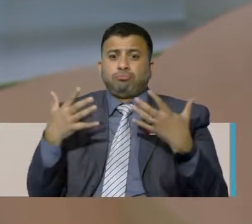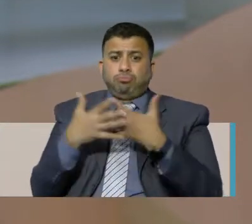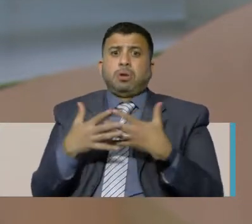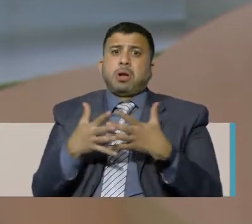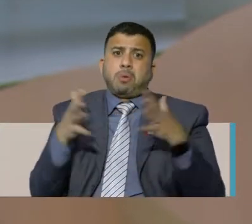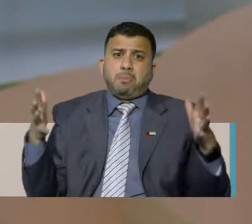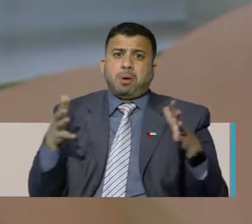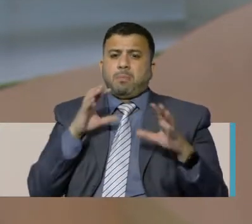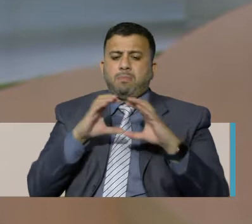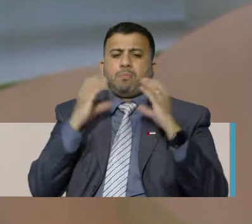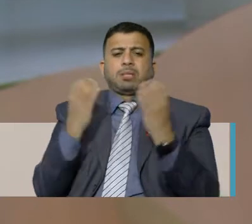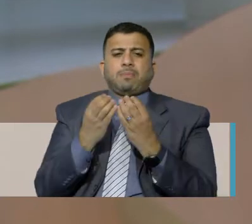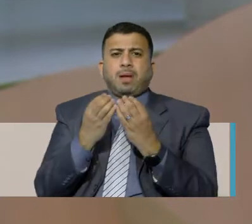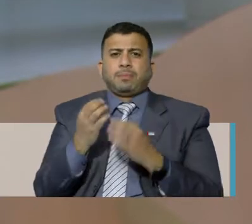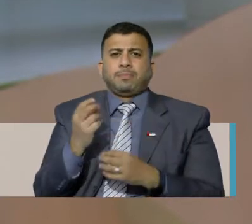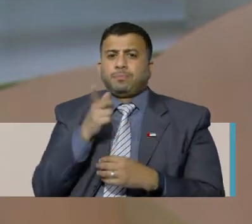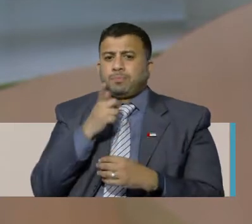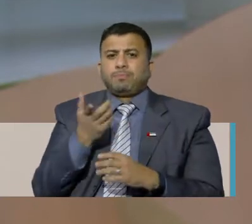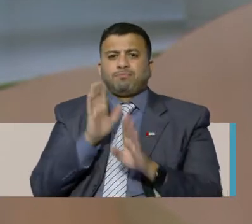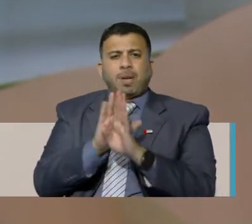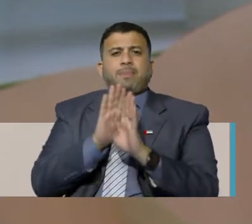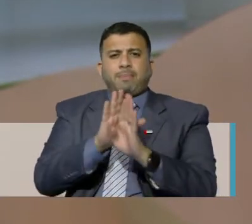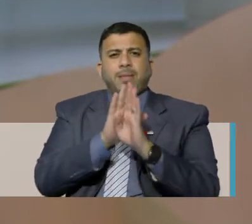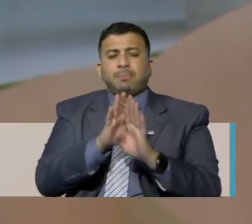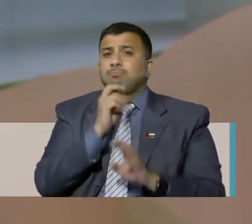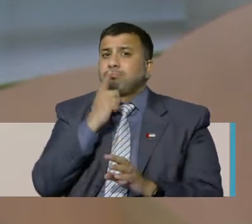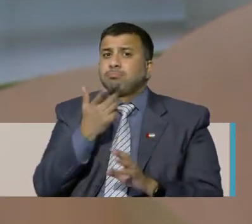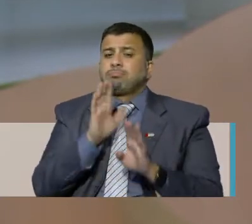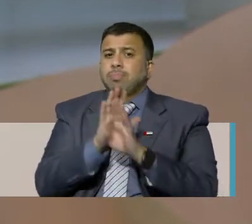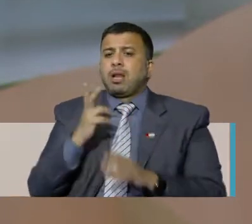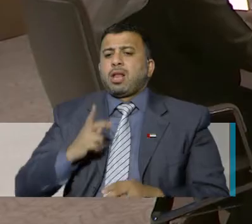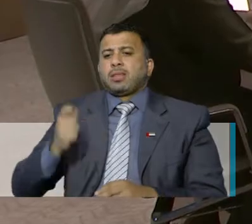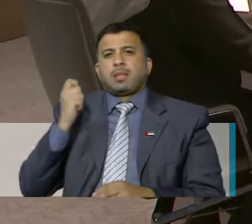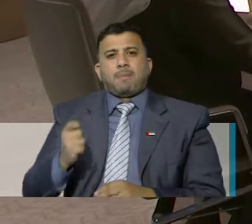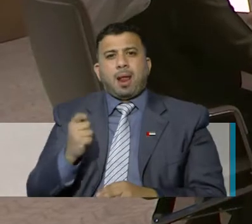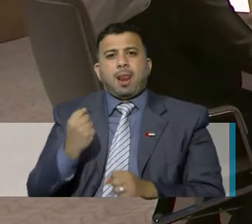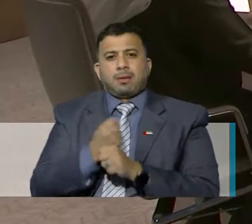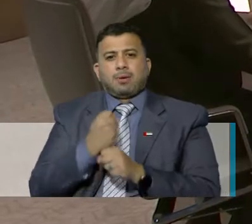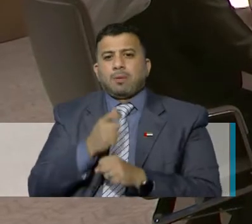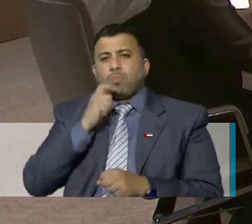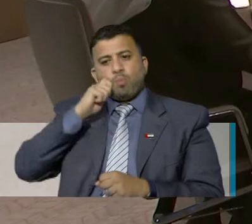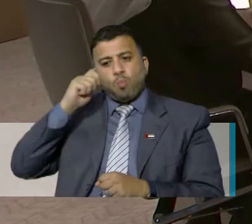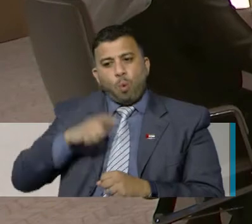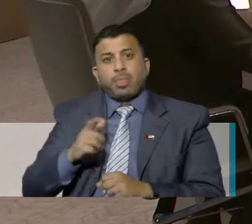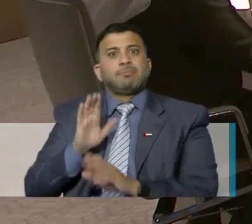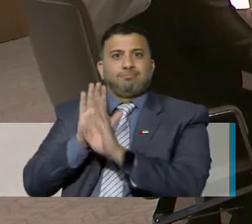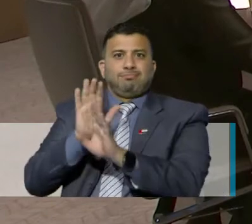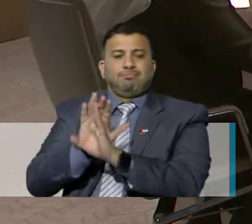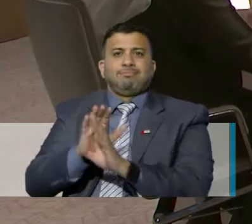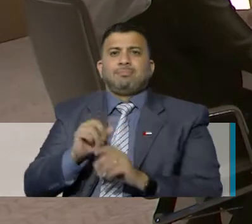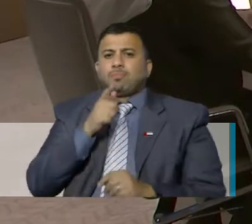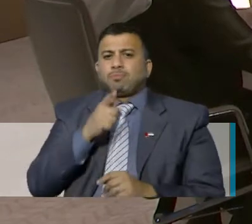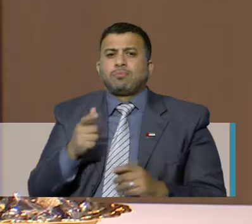في المجمع نحاول أن ندعمها وندعم أيضا ريادة الأعمال في هذا المجال والمنتج الوطني. واستمع